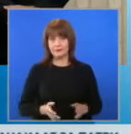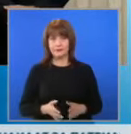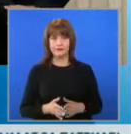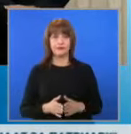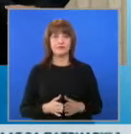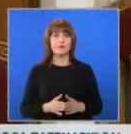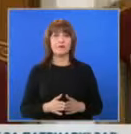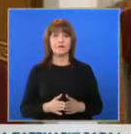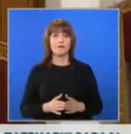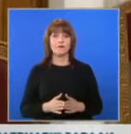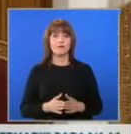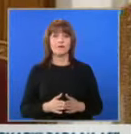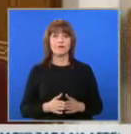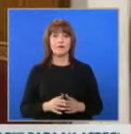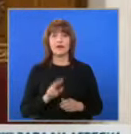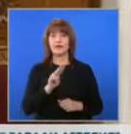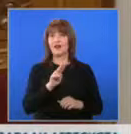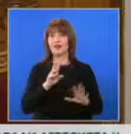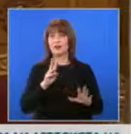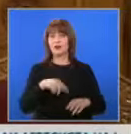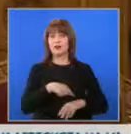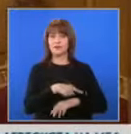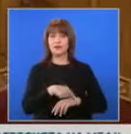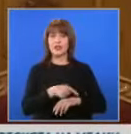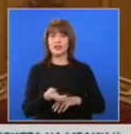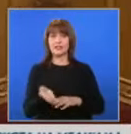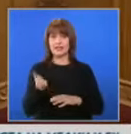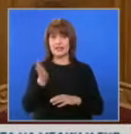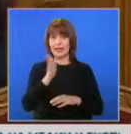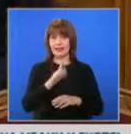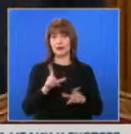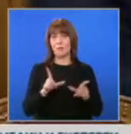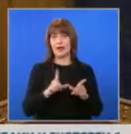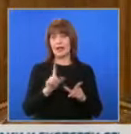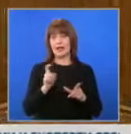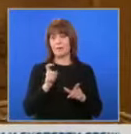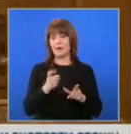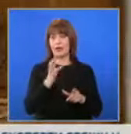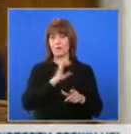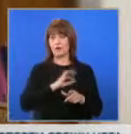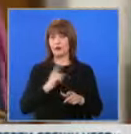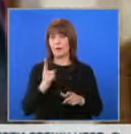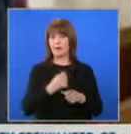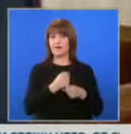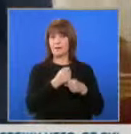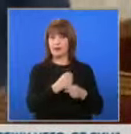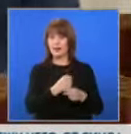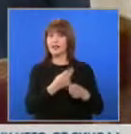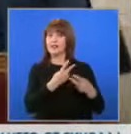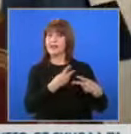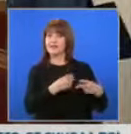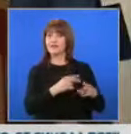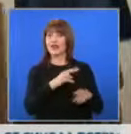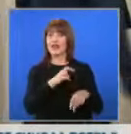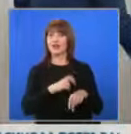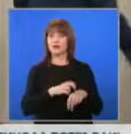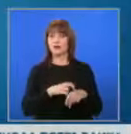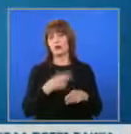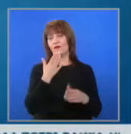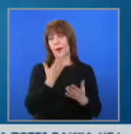репортажа. 28 часа след като Мария Габриел получи първия мандат, тя се върна на Дондуков 2 и представи структура и състав